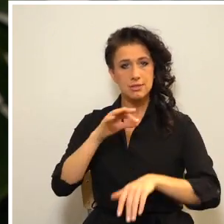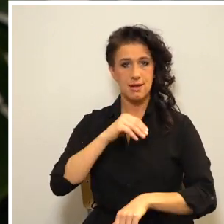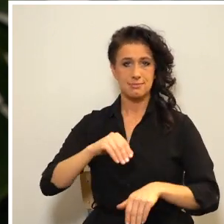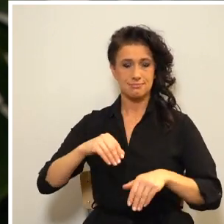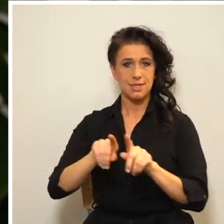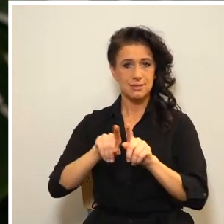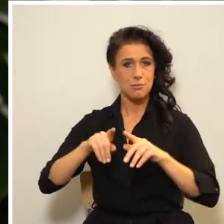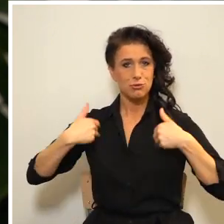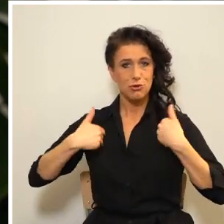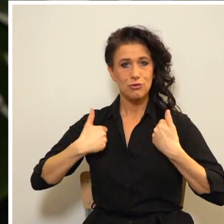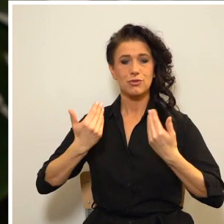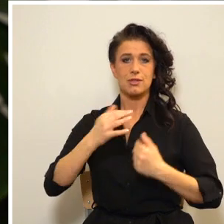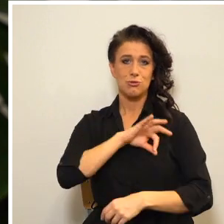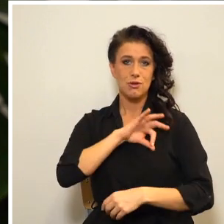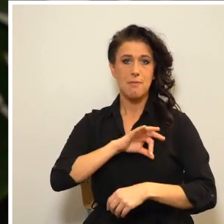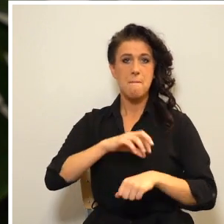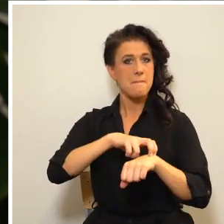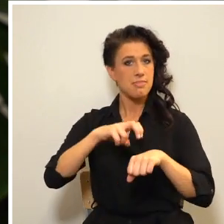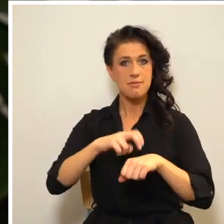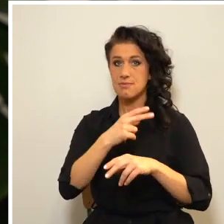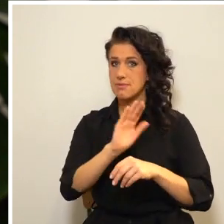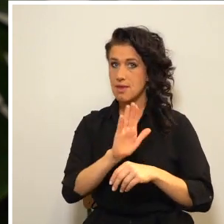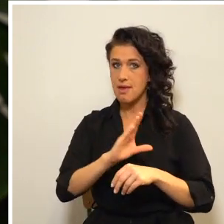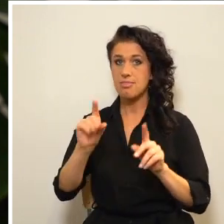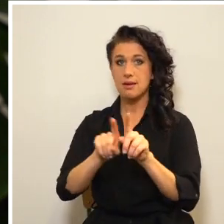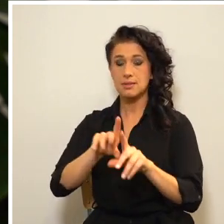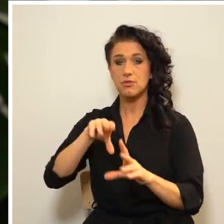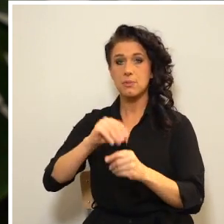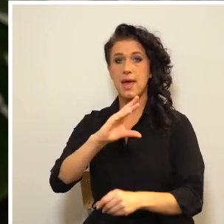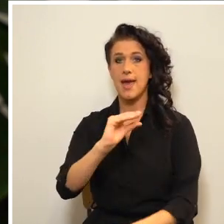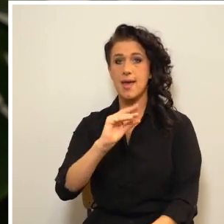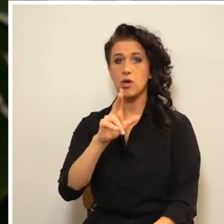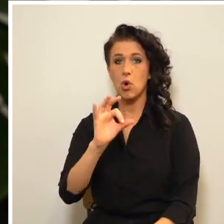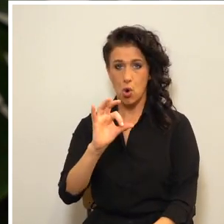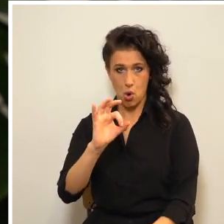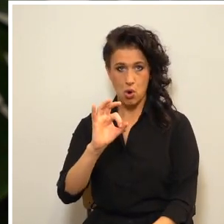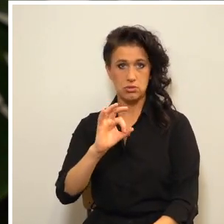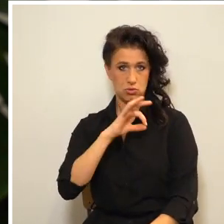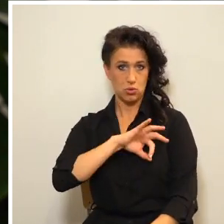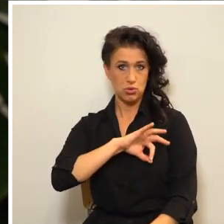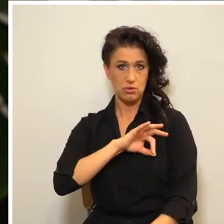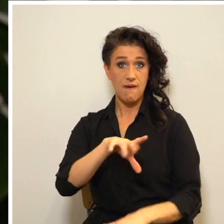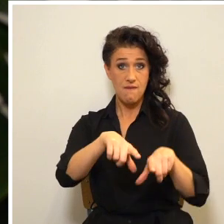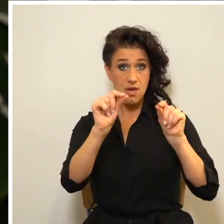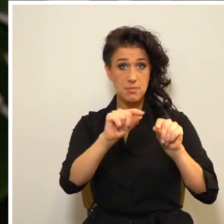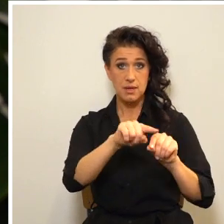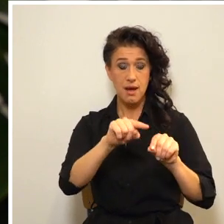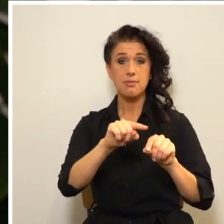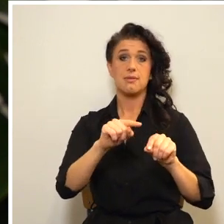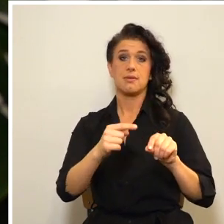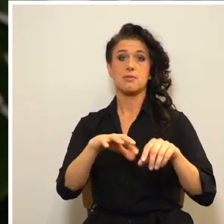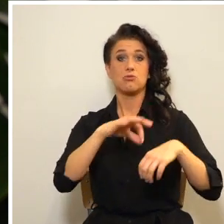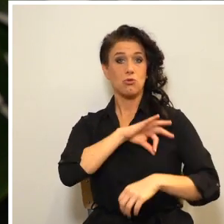medycyny socjologia lecznictwo niemedyczne geo-eko socjologia w 2001 roku został wybrany na przewodniczącego sekcji